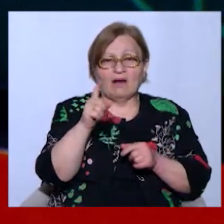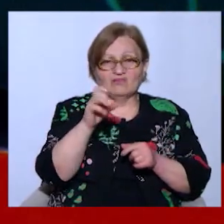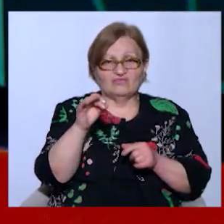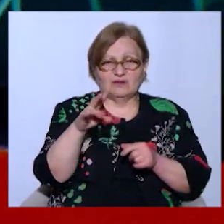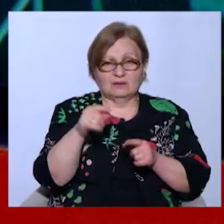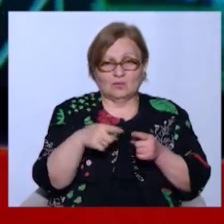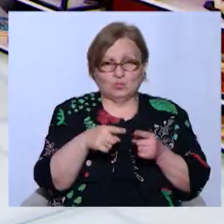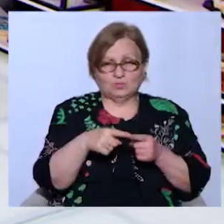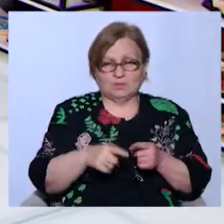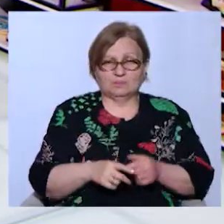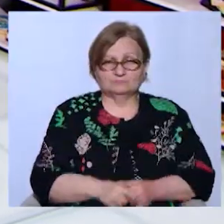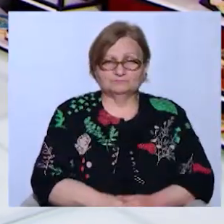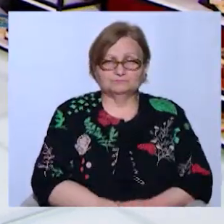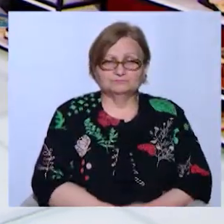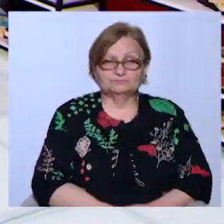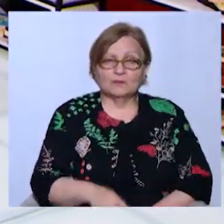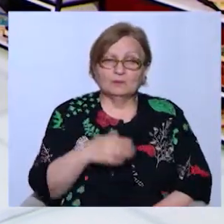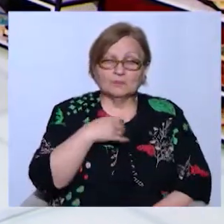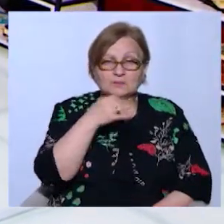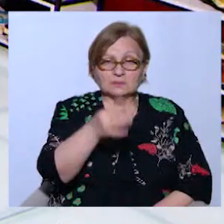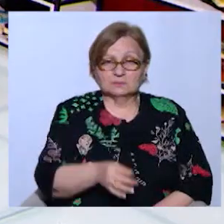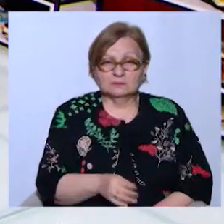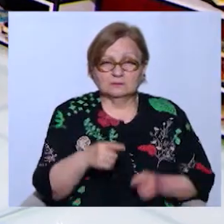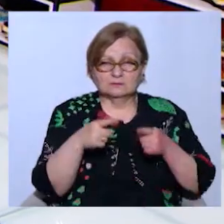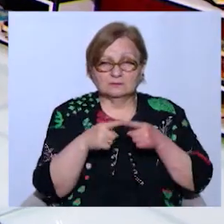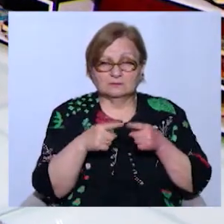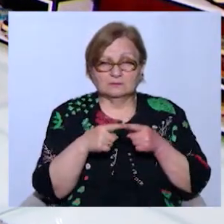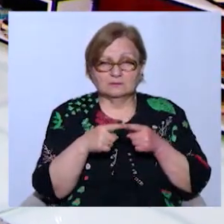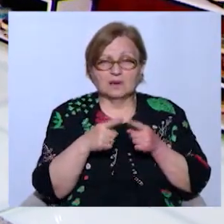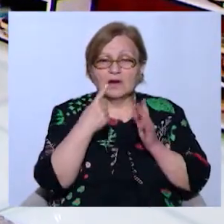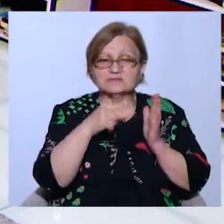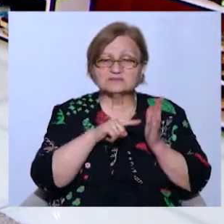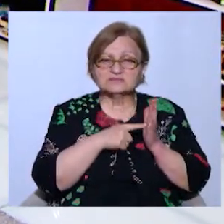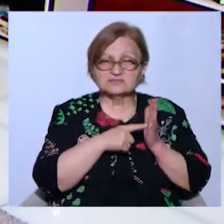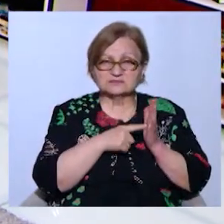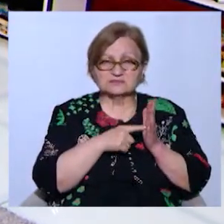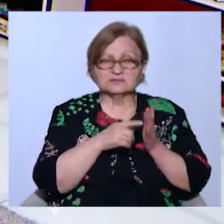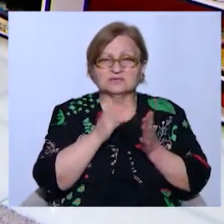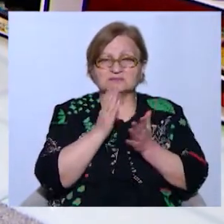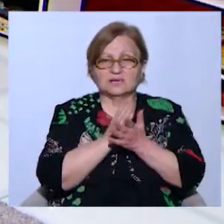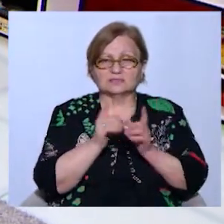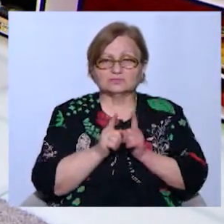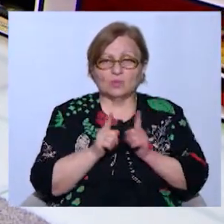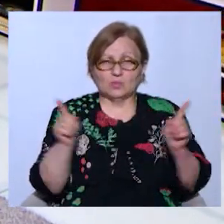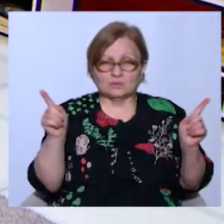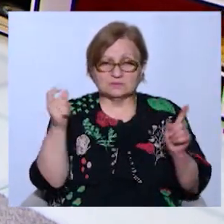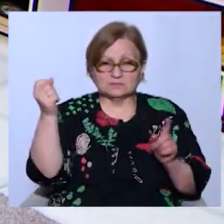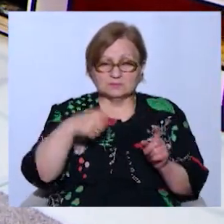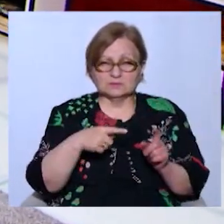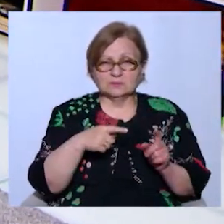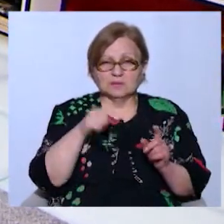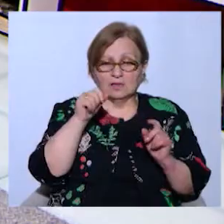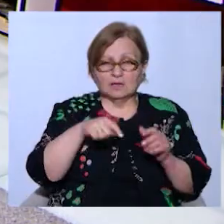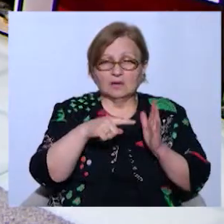ახლა თქვი მე რომ კუთხე არის ერთი წერტილიდან გამოსული ორი სხივით შედგენილი ფიგურა. ამ ერთი წერტილი